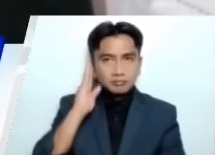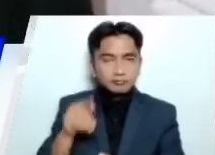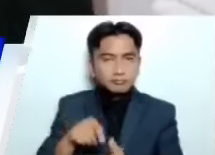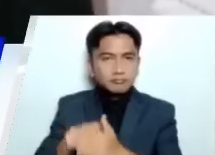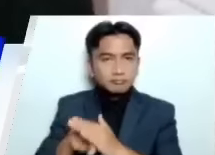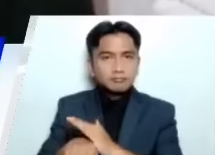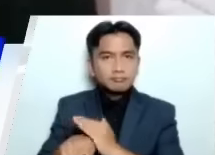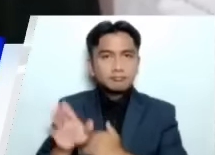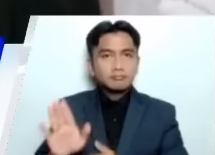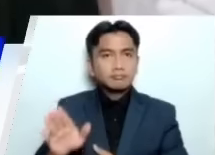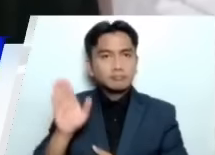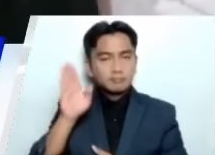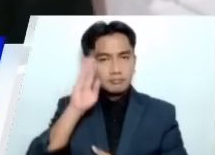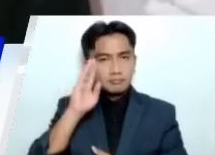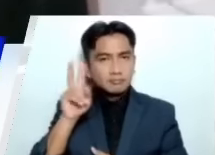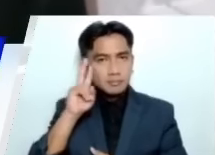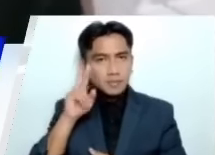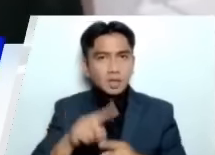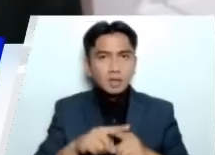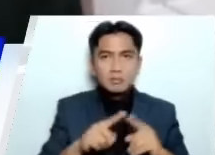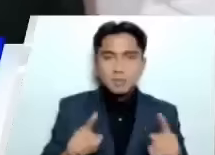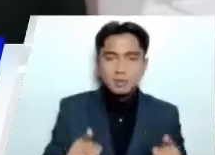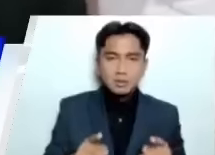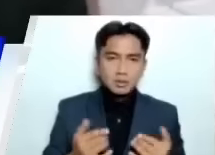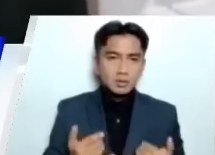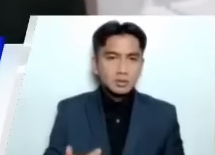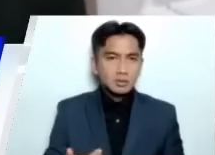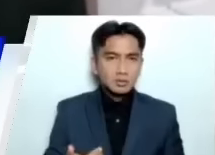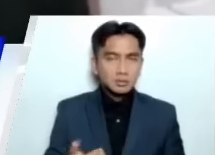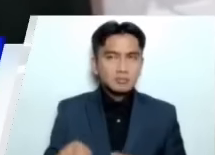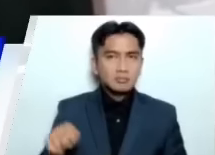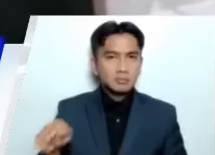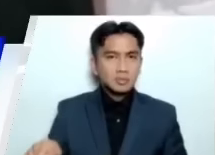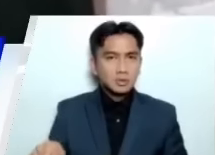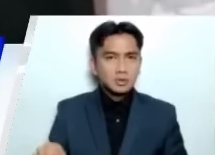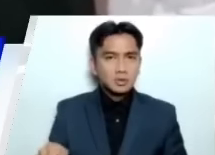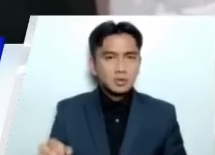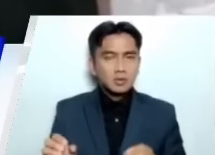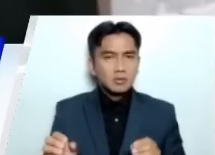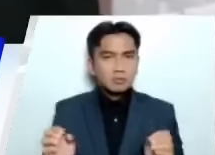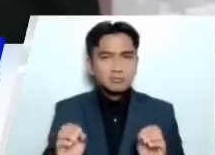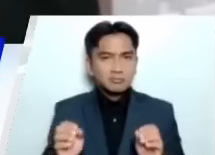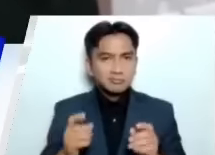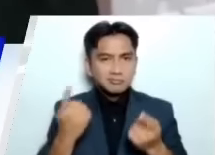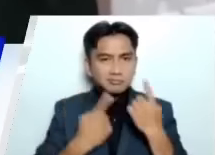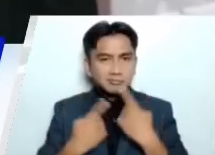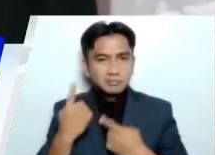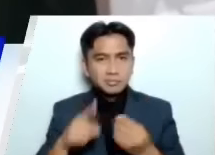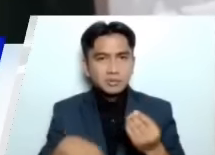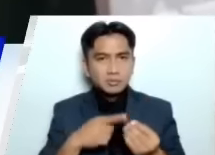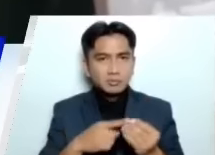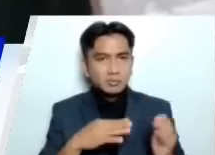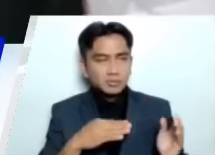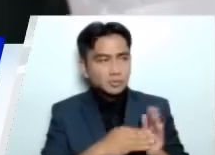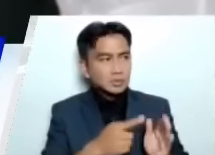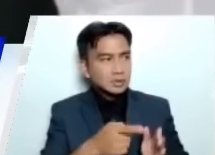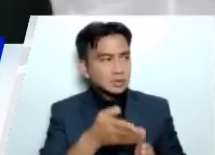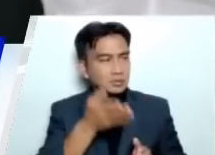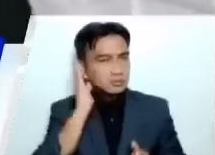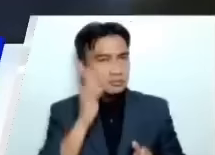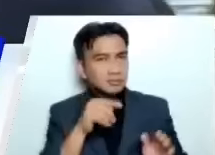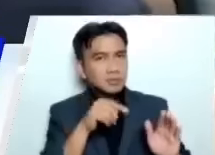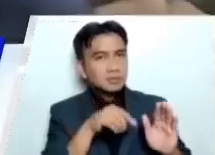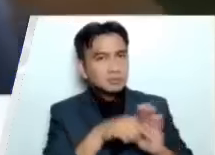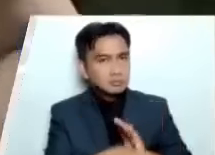President, pero apparently they really do not consider the threat to the Vice President as anything of a